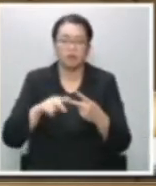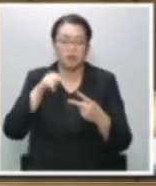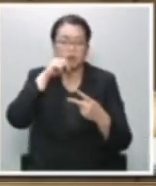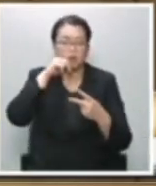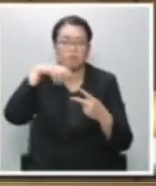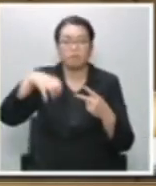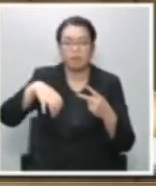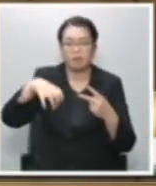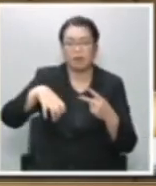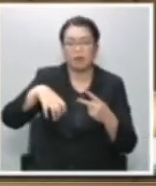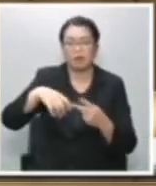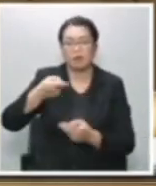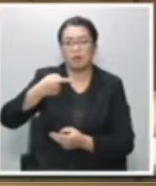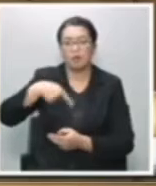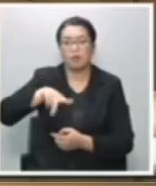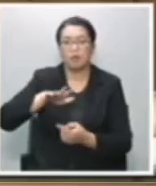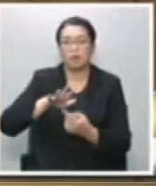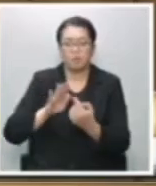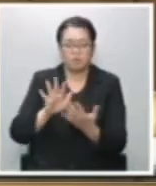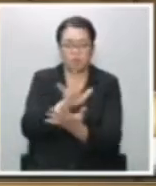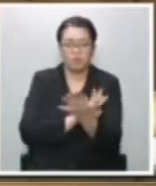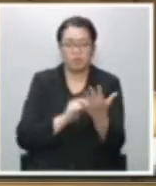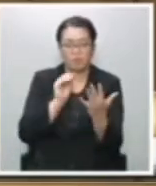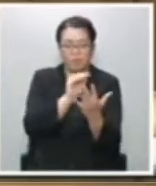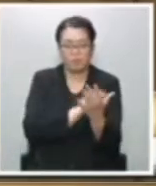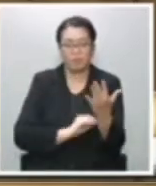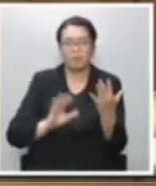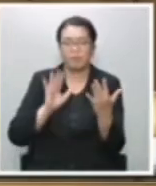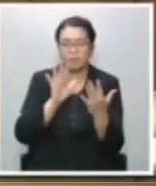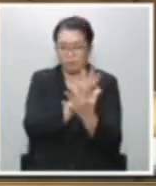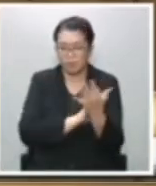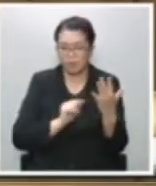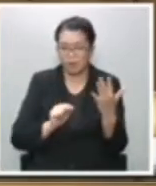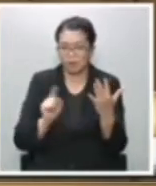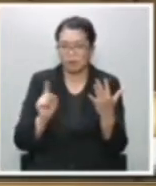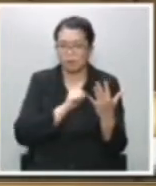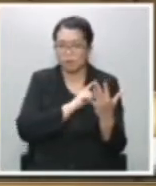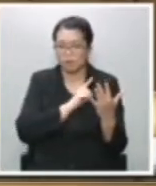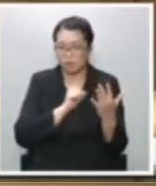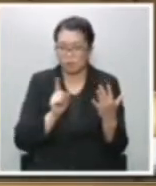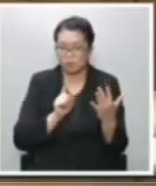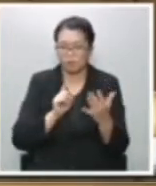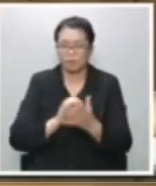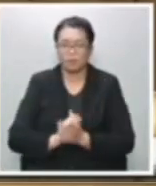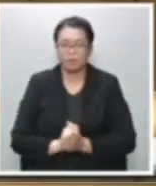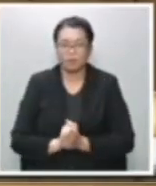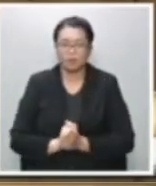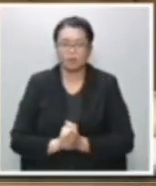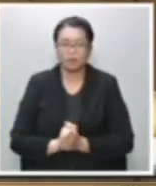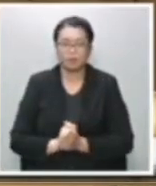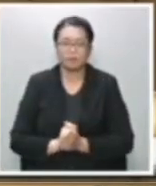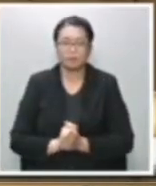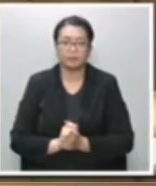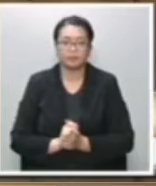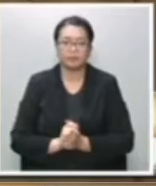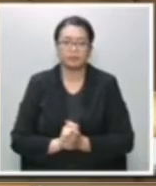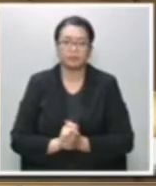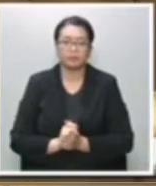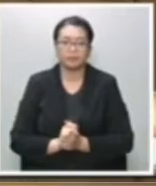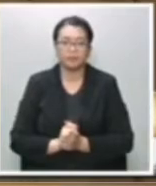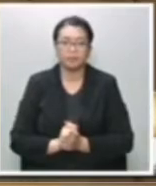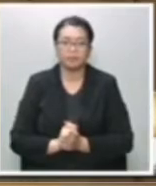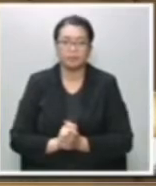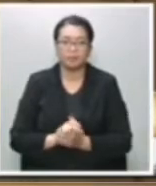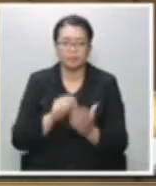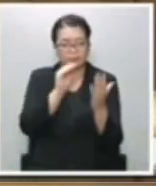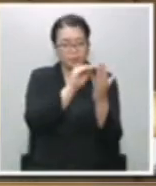ลวงรับผิดชอบพื้นที่ของประเทศไทยประมาณ 9% การประปานครหลวงนะครับส่วนการประปาส่วนภูมิภาครับผิดช